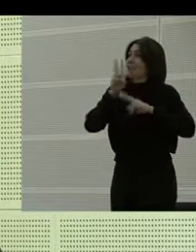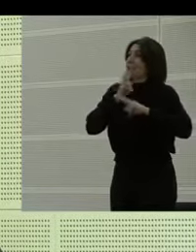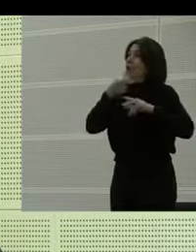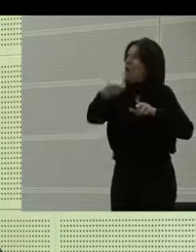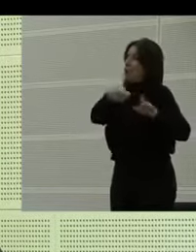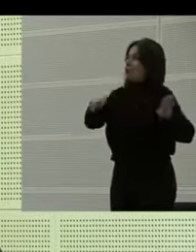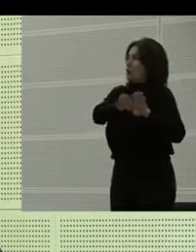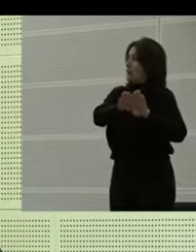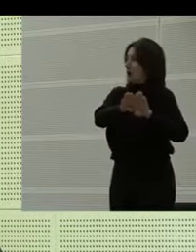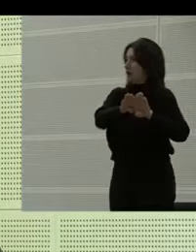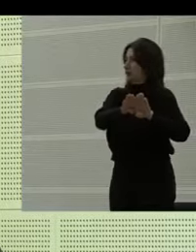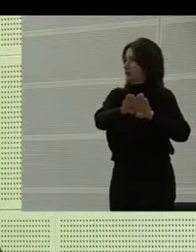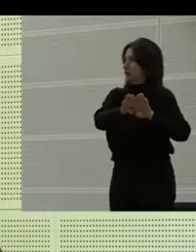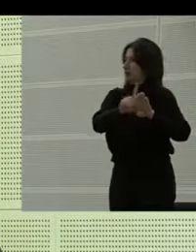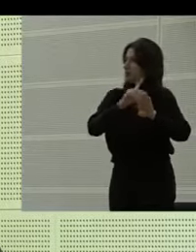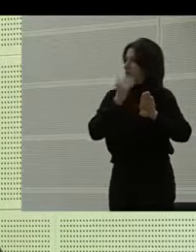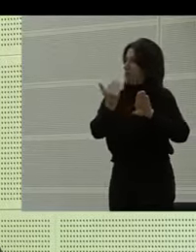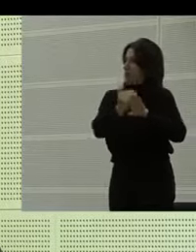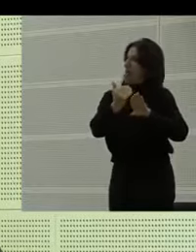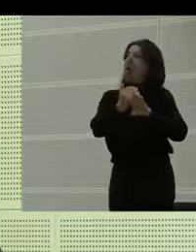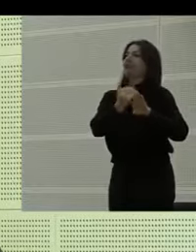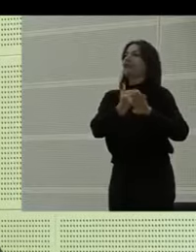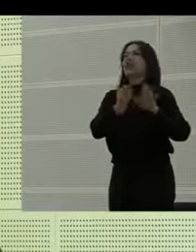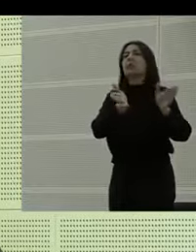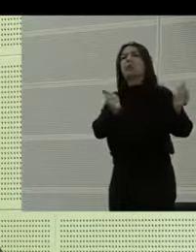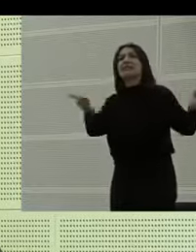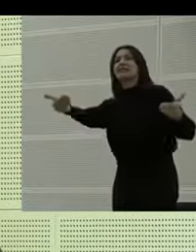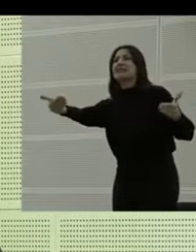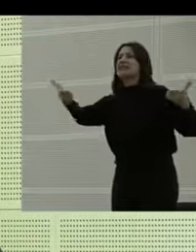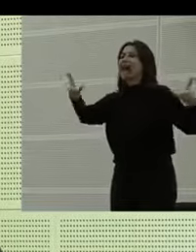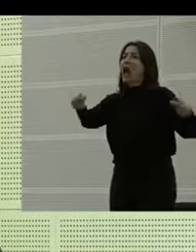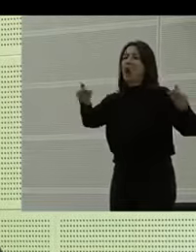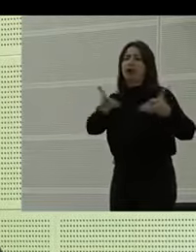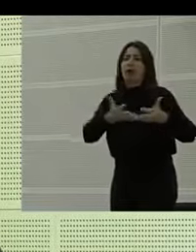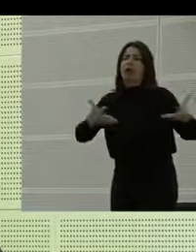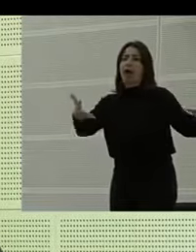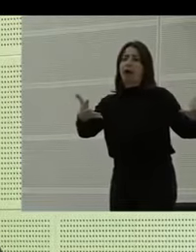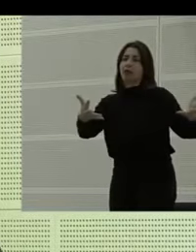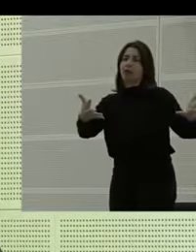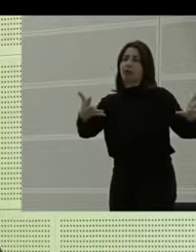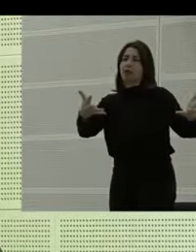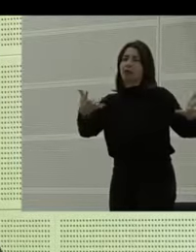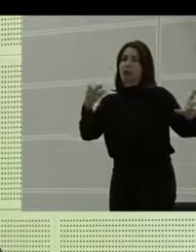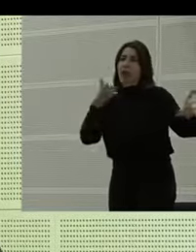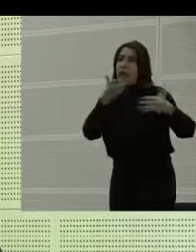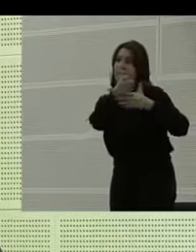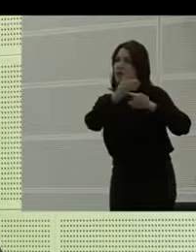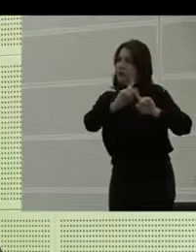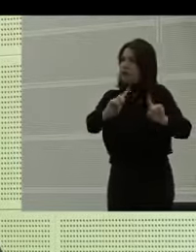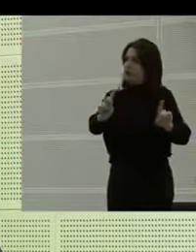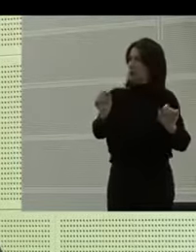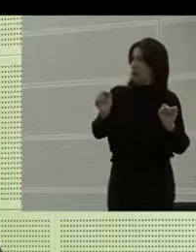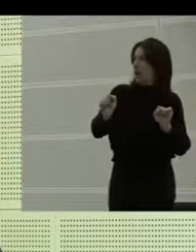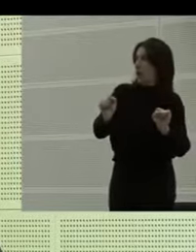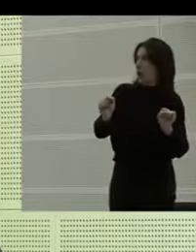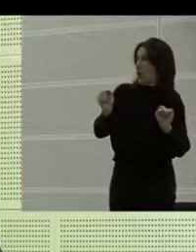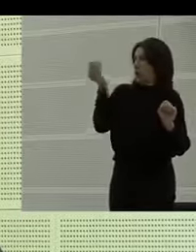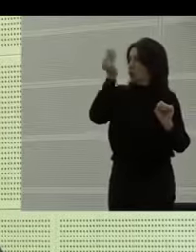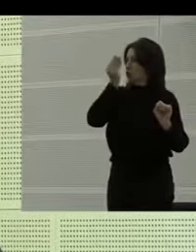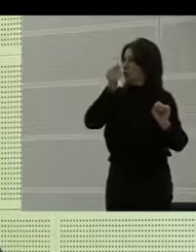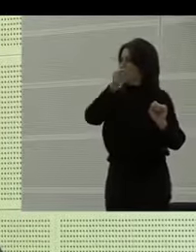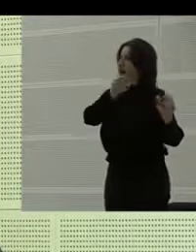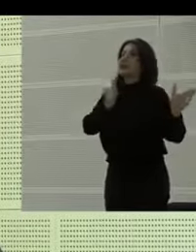chiusa, era un salone molto grande, però non c'entrava mai nessuno, e per me quella era la stanza in